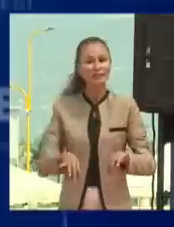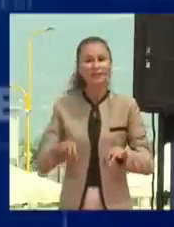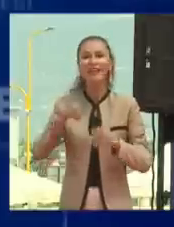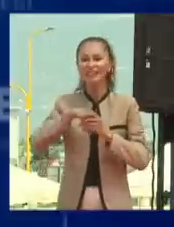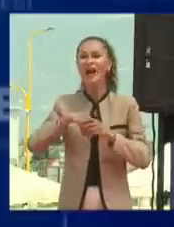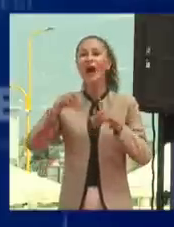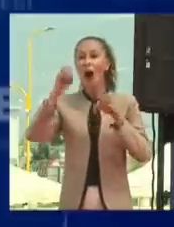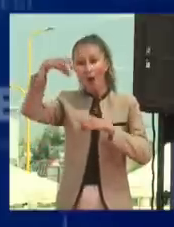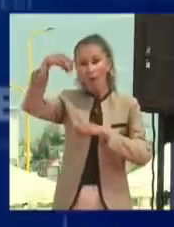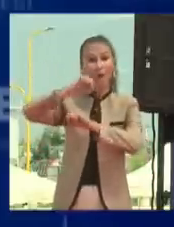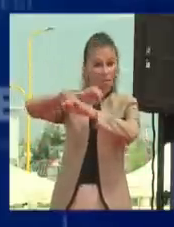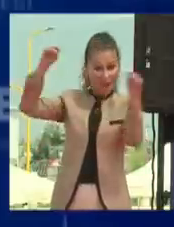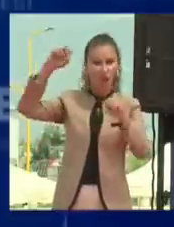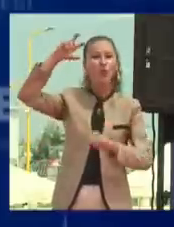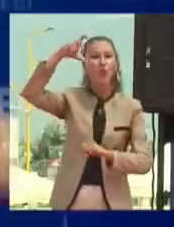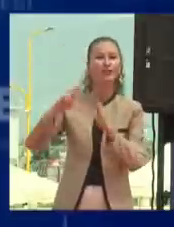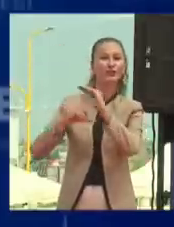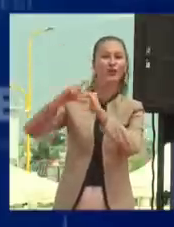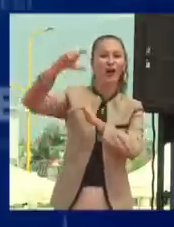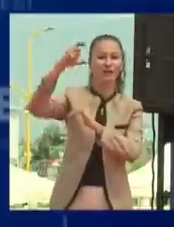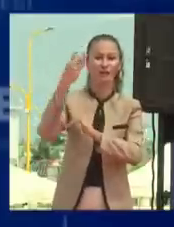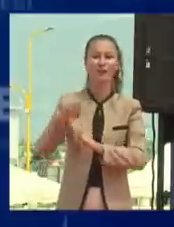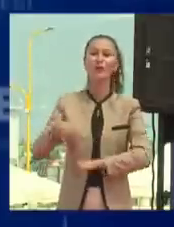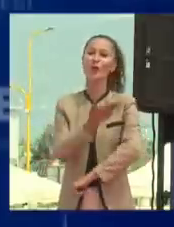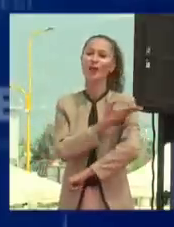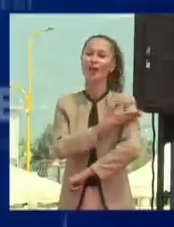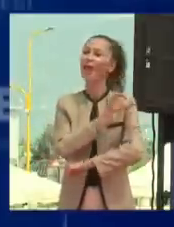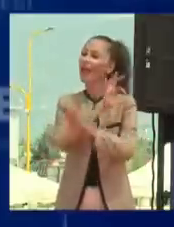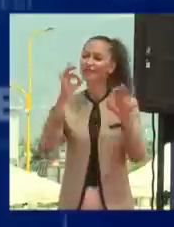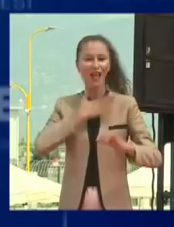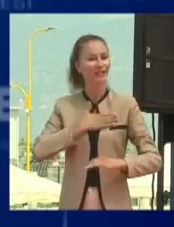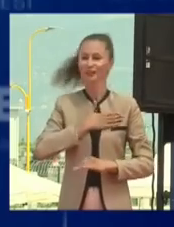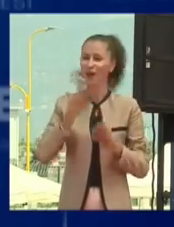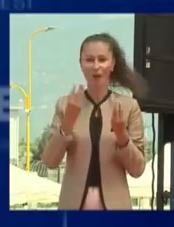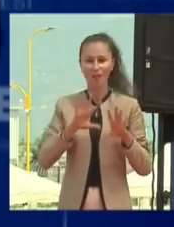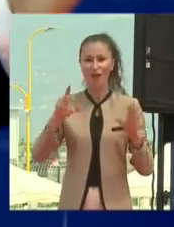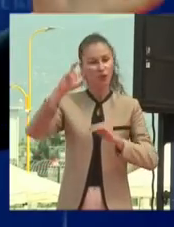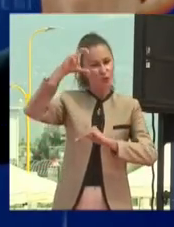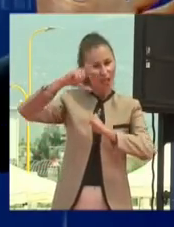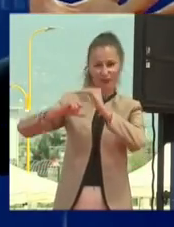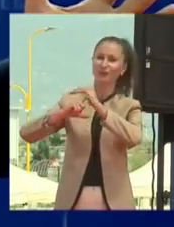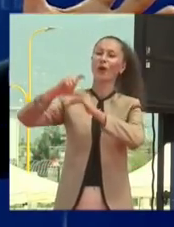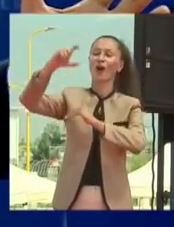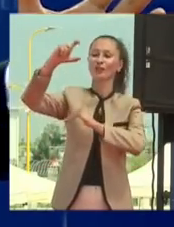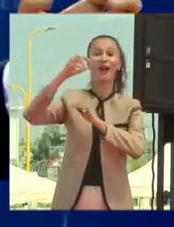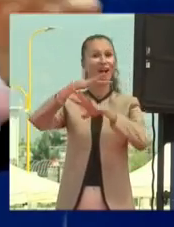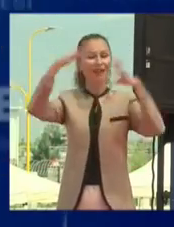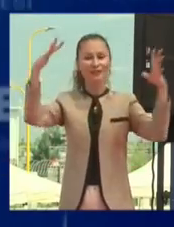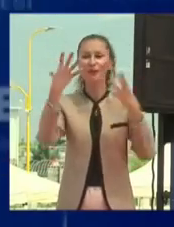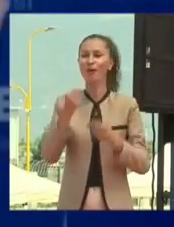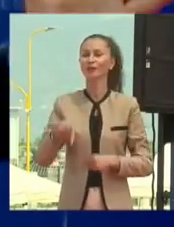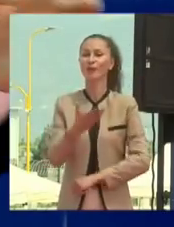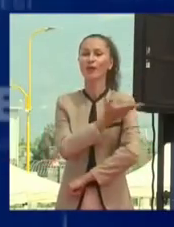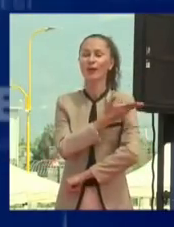ampul patlayacak ve güneş doğacak bu ülkeye. Hiç endişe etmeyin. Güneş doğacak. Her şey aydınlık olacak bu